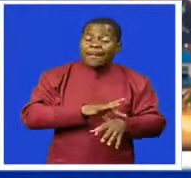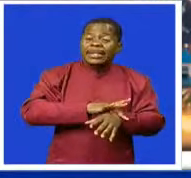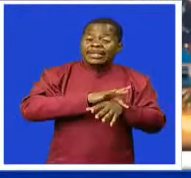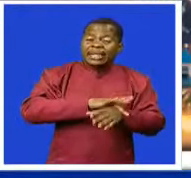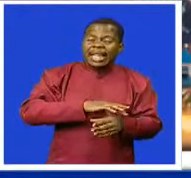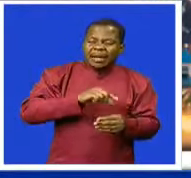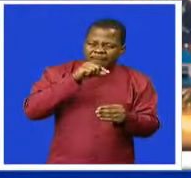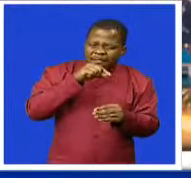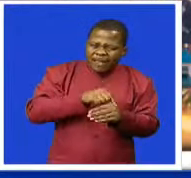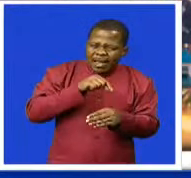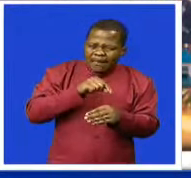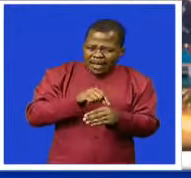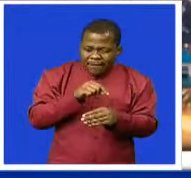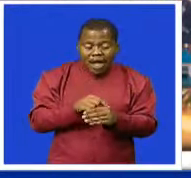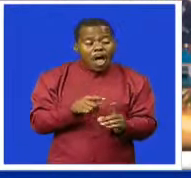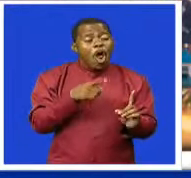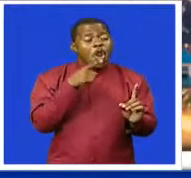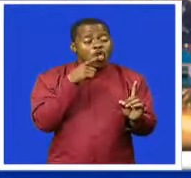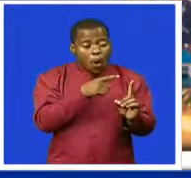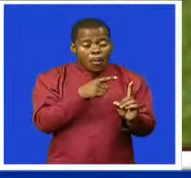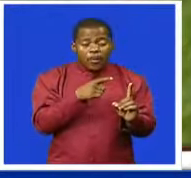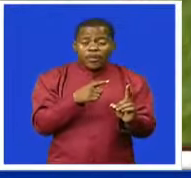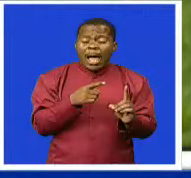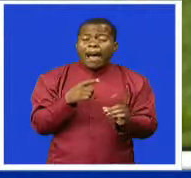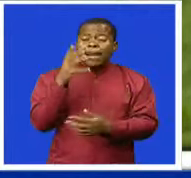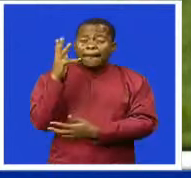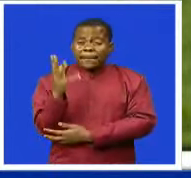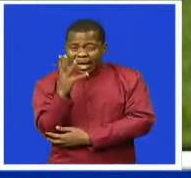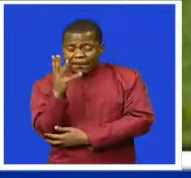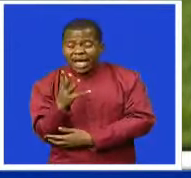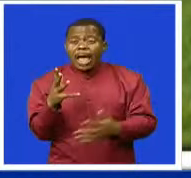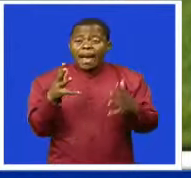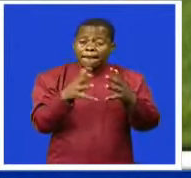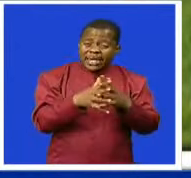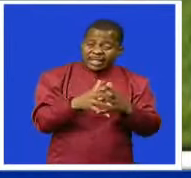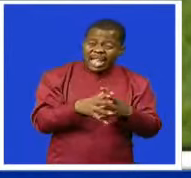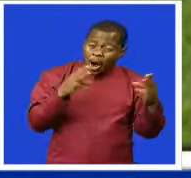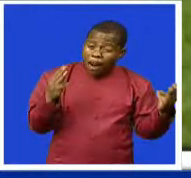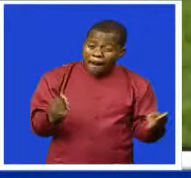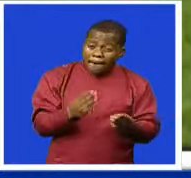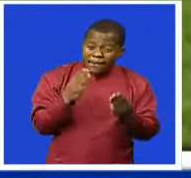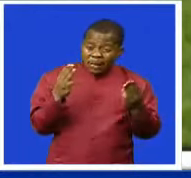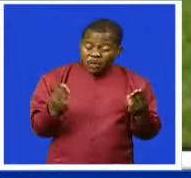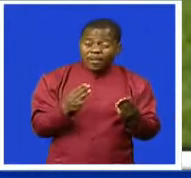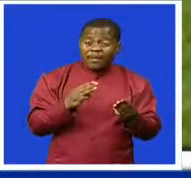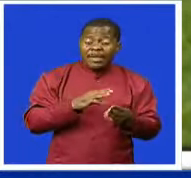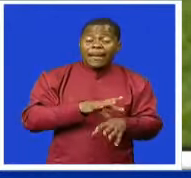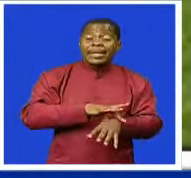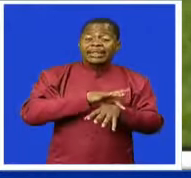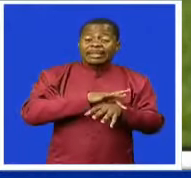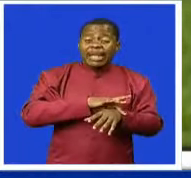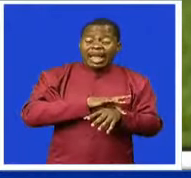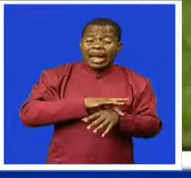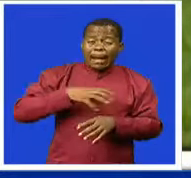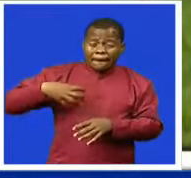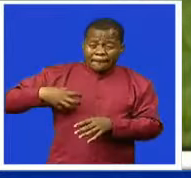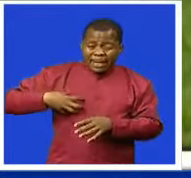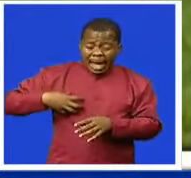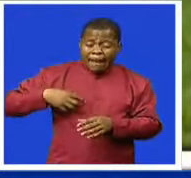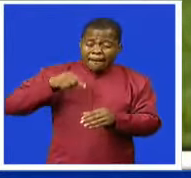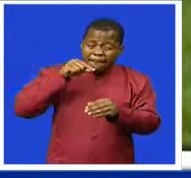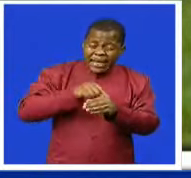lobo ubanjele eMalkans Club. Inhlangano lebuke sifo semdlavuza wemabele kanye nemdlavuza